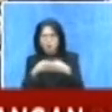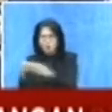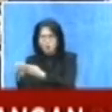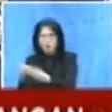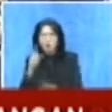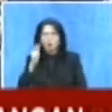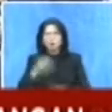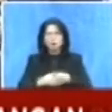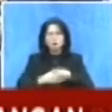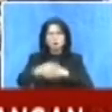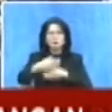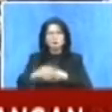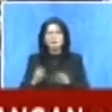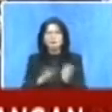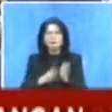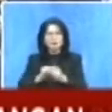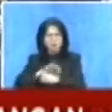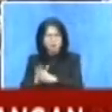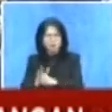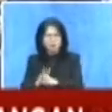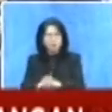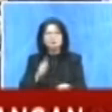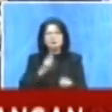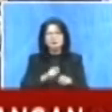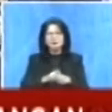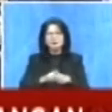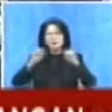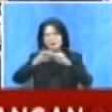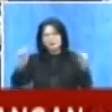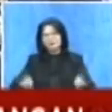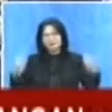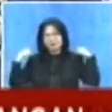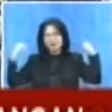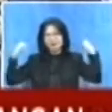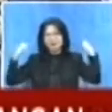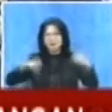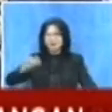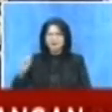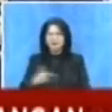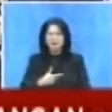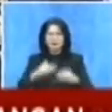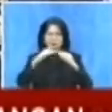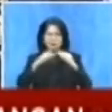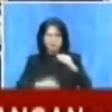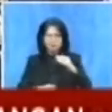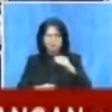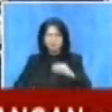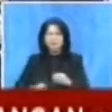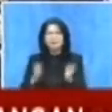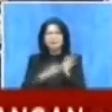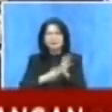melanjutkan penanganan pandemi, reformasi sistem kesehatan, dan percepatan penurunan stunting